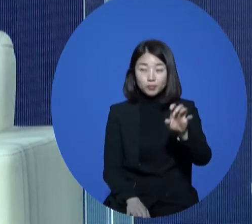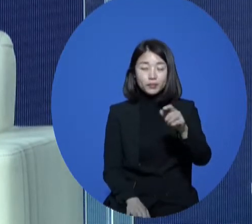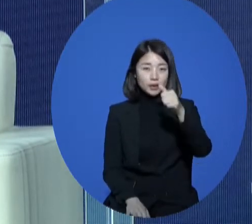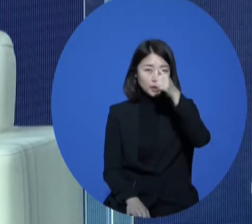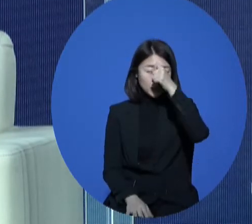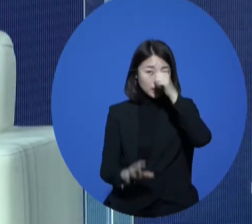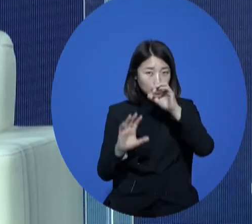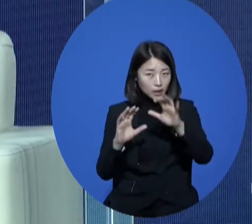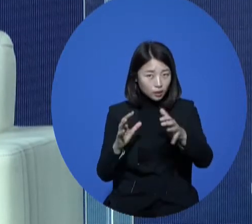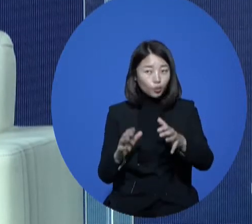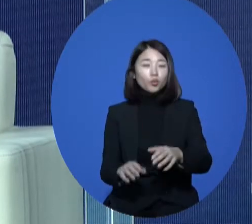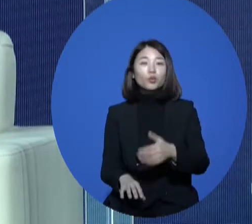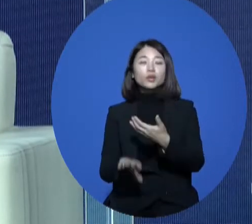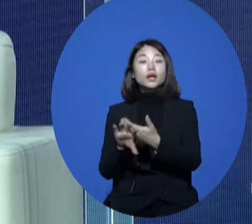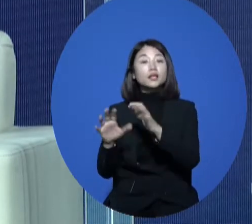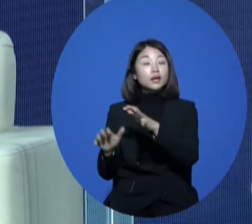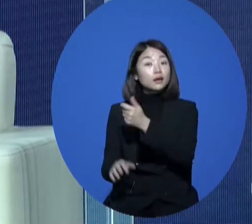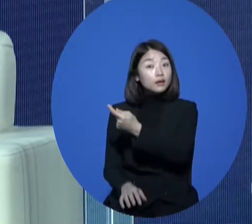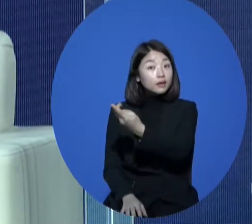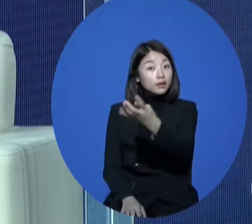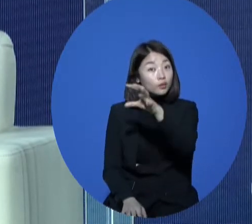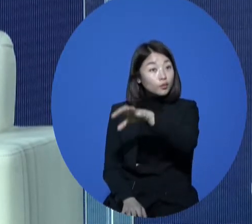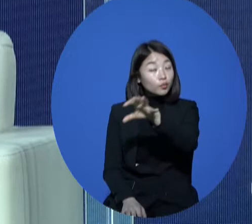인도, 우간다, 엘살바도르,